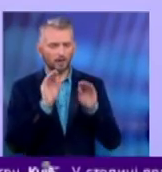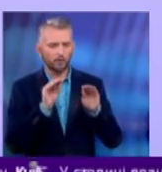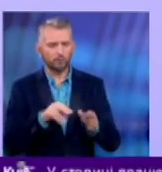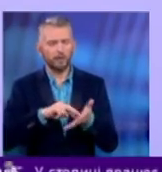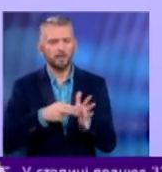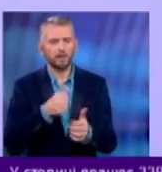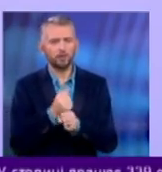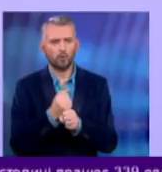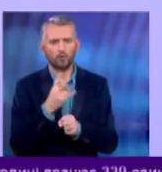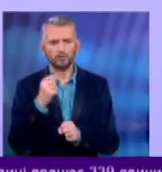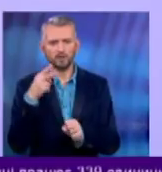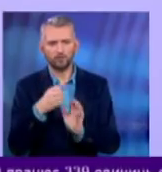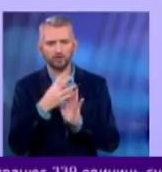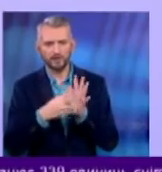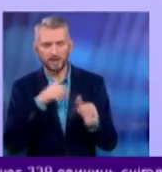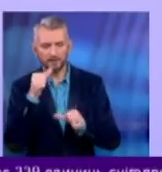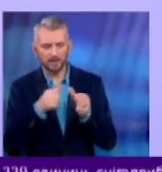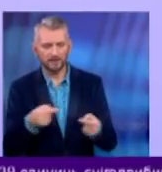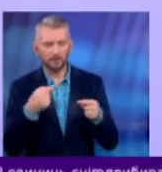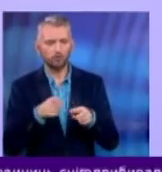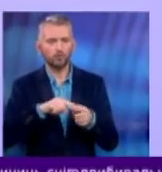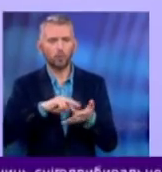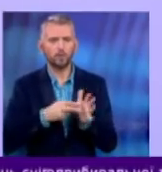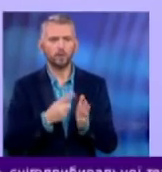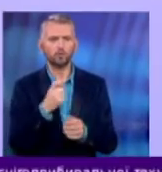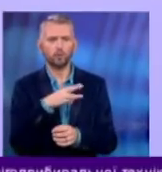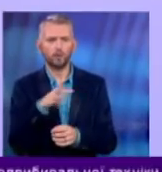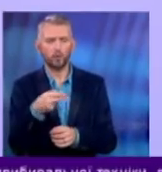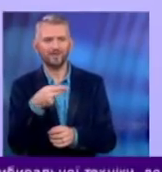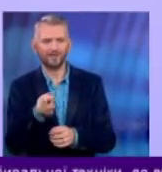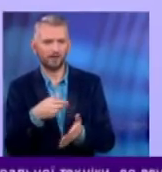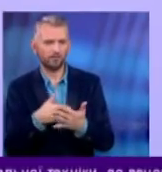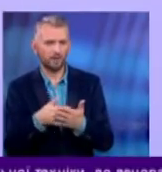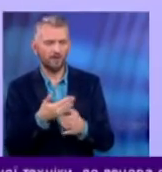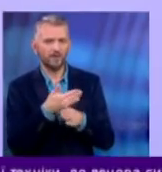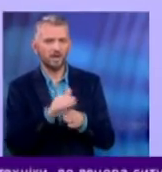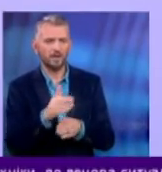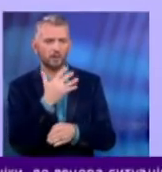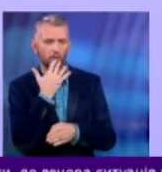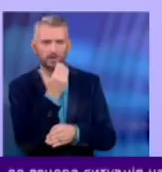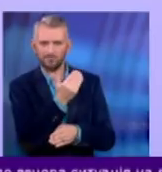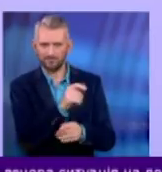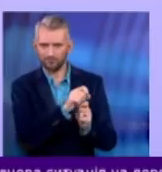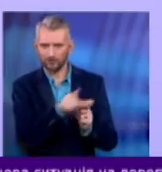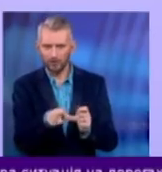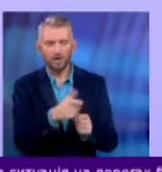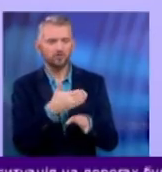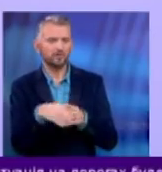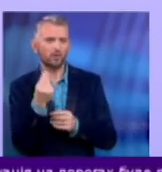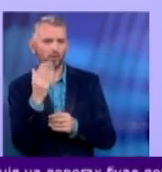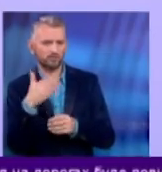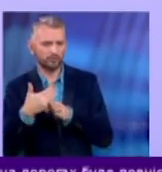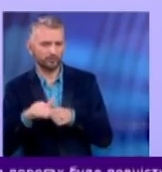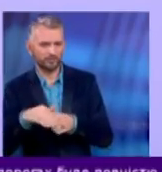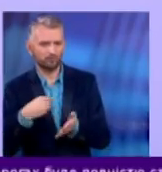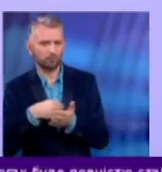на 2019 рік. Згідно цього плану, 100 мільйонів євро десь виділяється іноземними донорами. Угу. Частина коштів також буде виділятися із